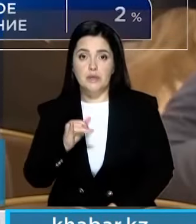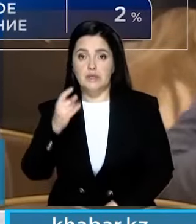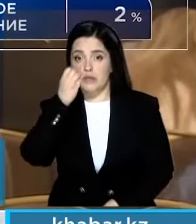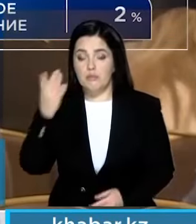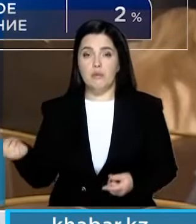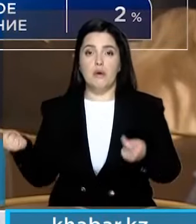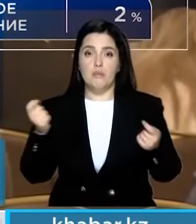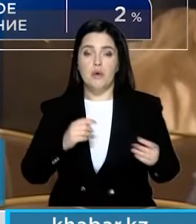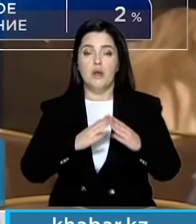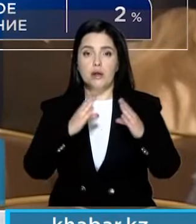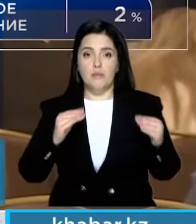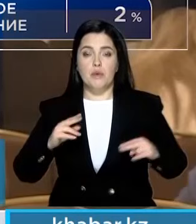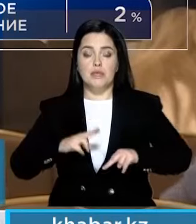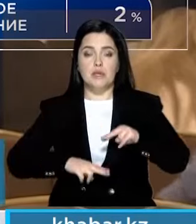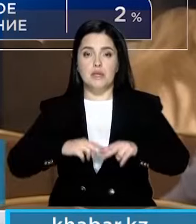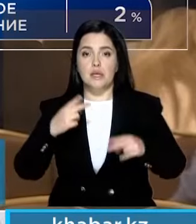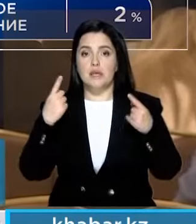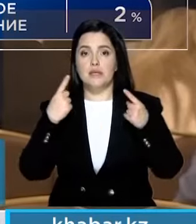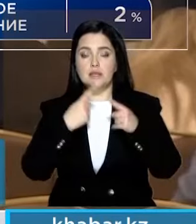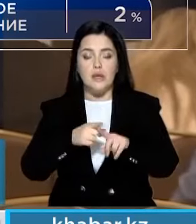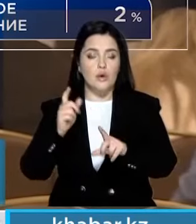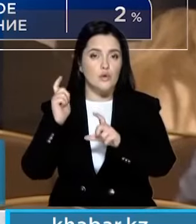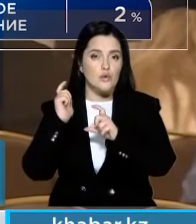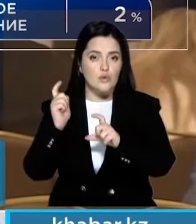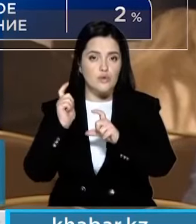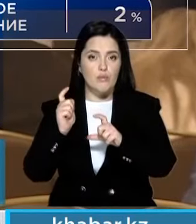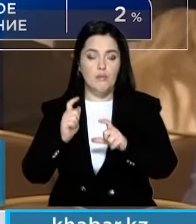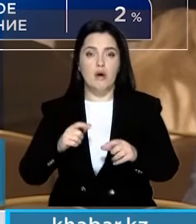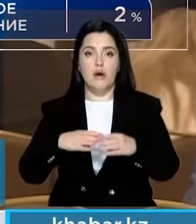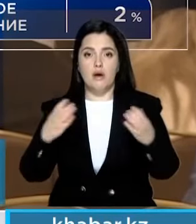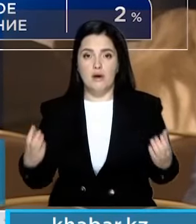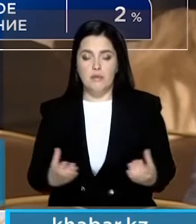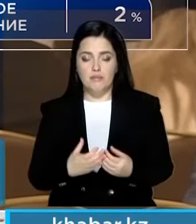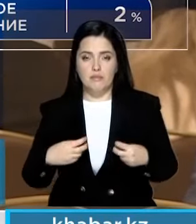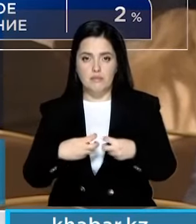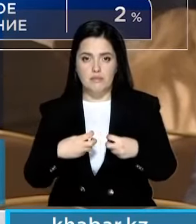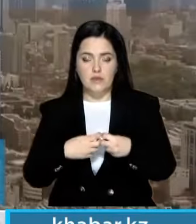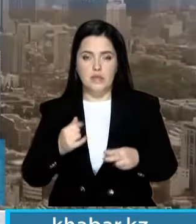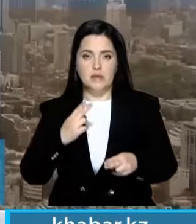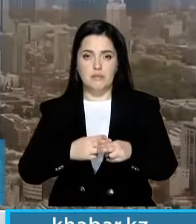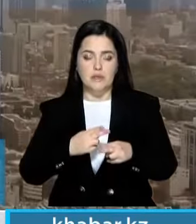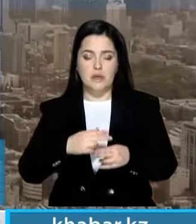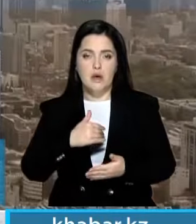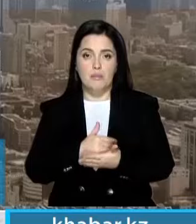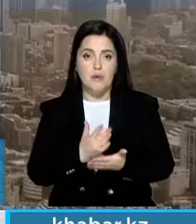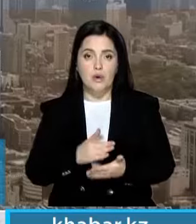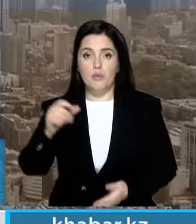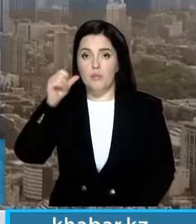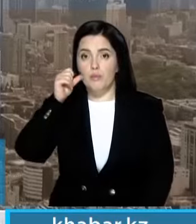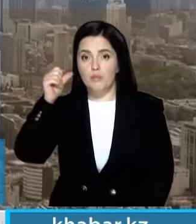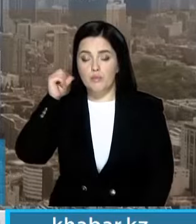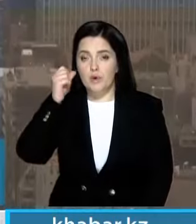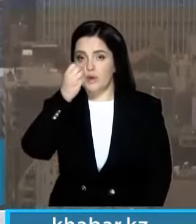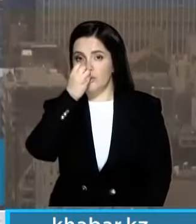легковые автомобили, строительная техника, грузовой транспорт, автошины и медицинское оборудование. В прошлом году в Токио